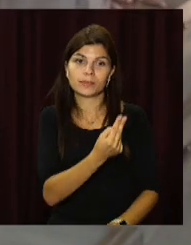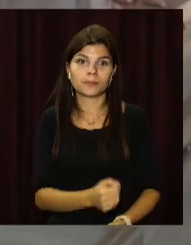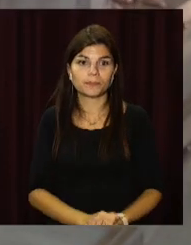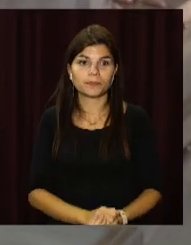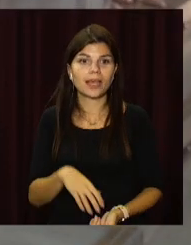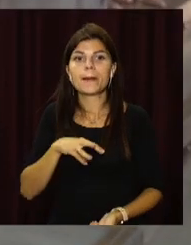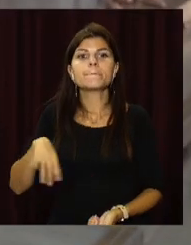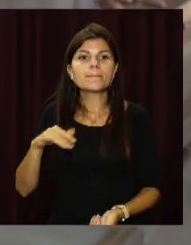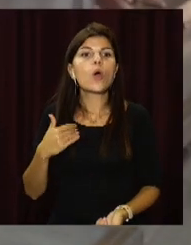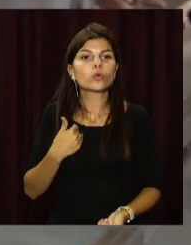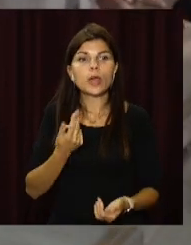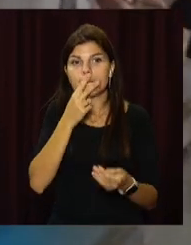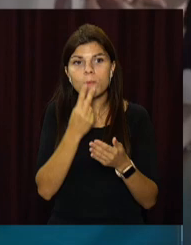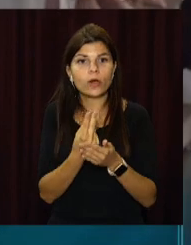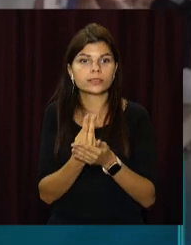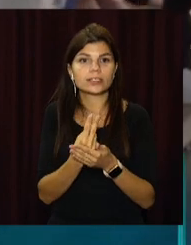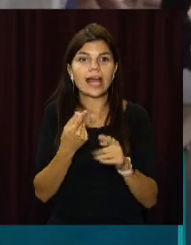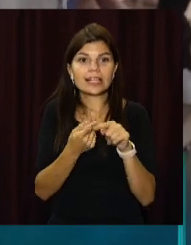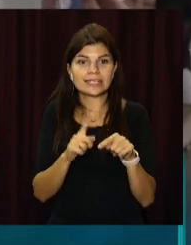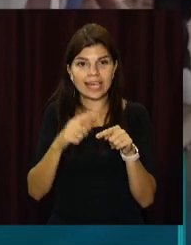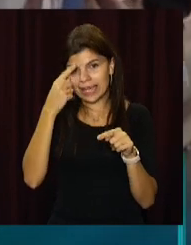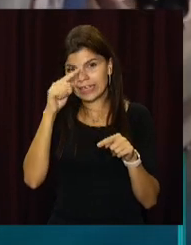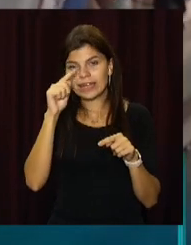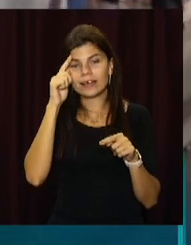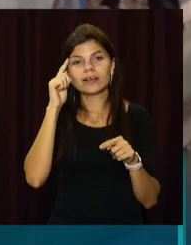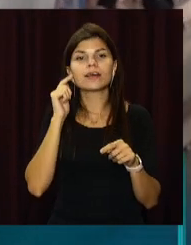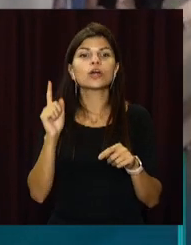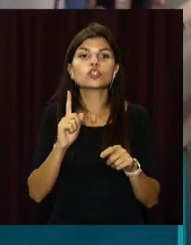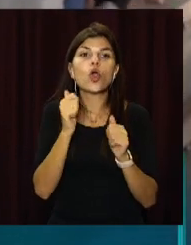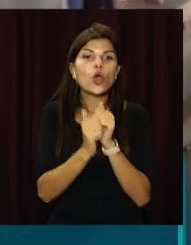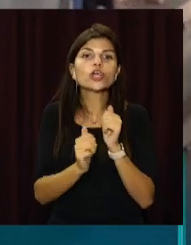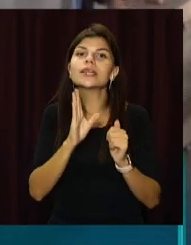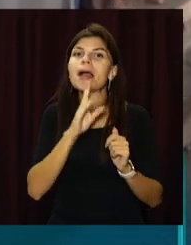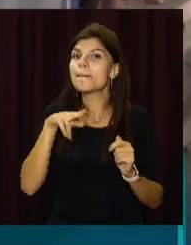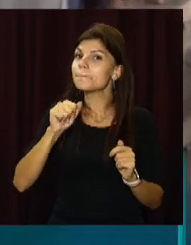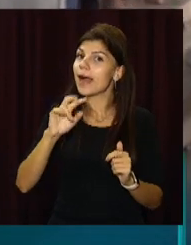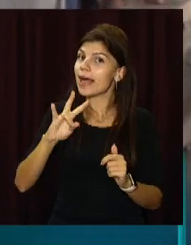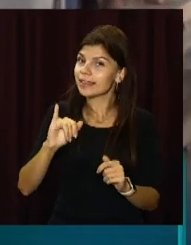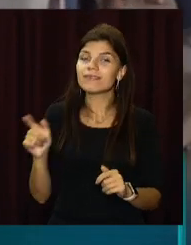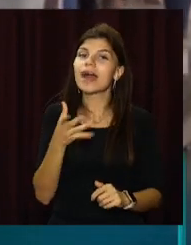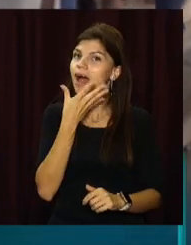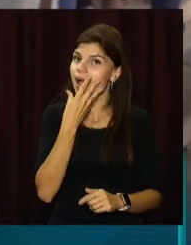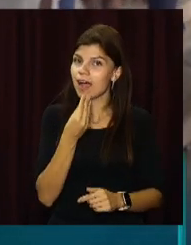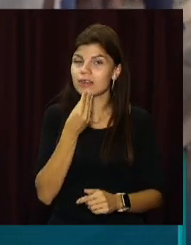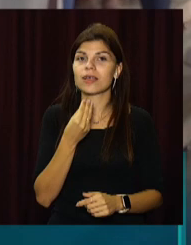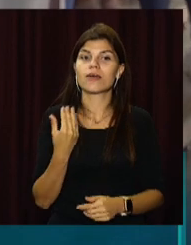Ми хотіли показати цим проєктом, що кожна пані, вона гарна,